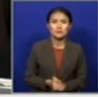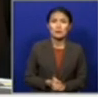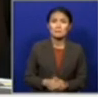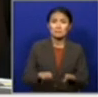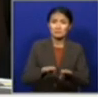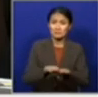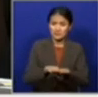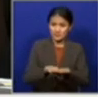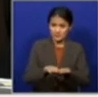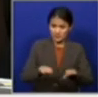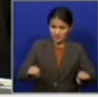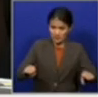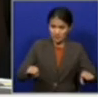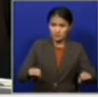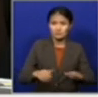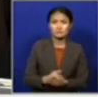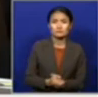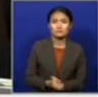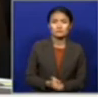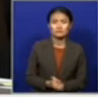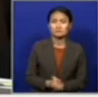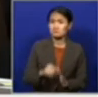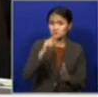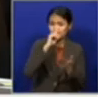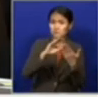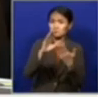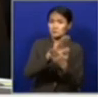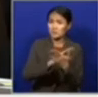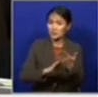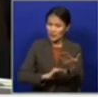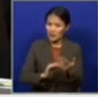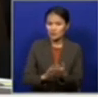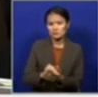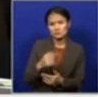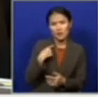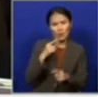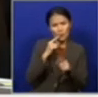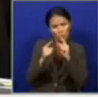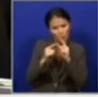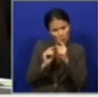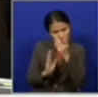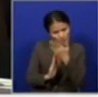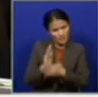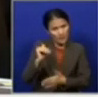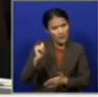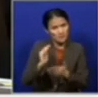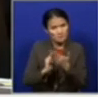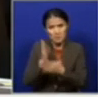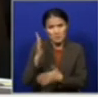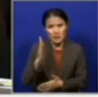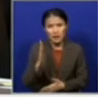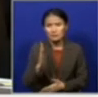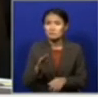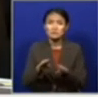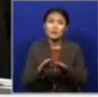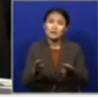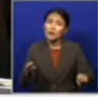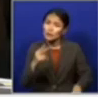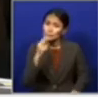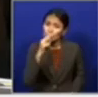อย่างหนึ่งนะคะที่หน่วยงานจะเป็นต้องพิจารณาจัดลำดับความสำคัญให้ถูกต้องและประการสำคัญที่สุด